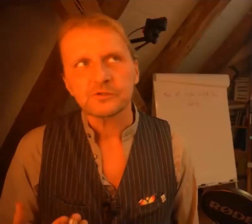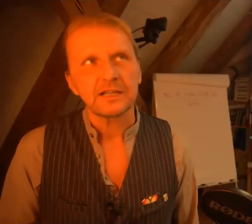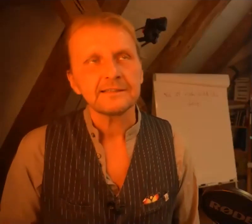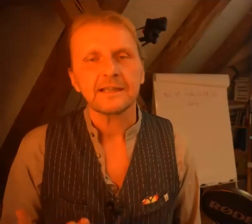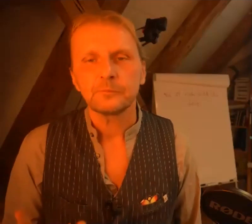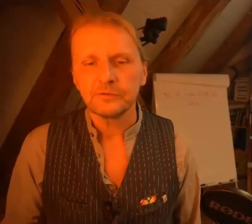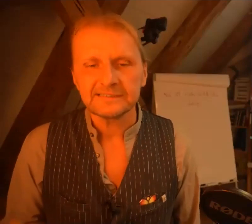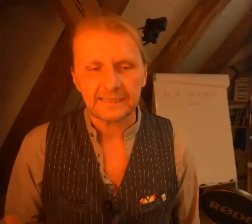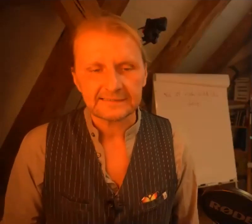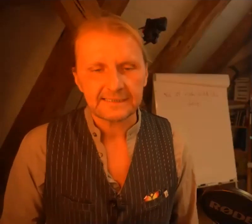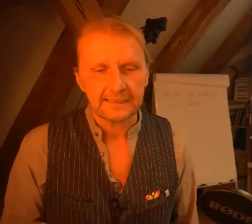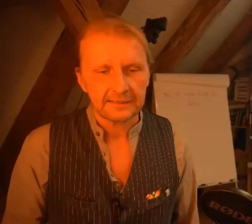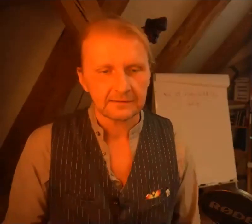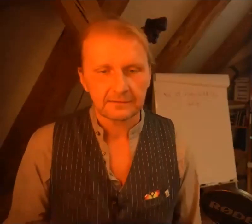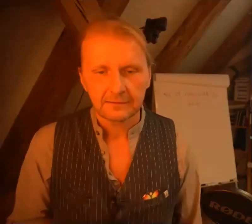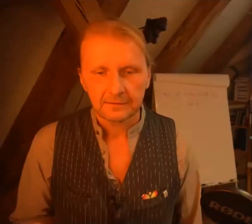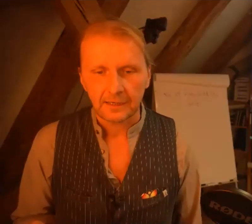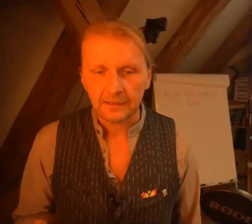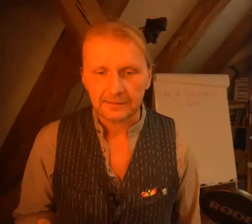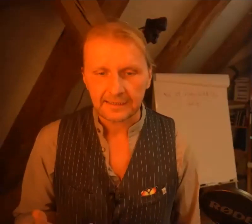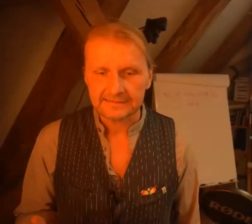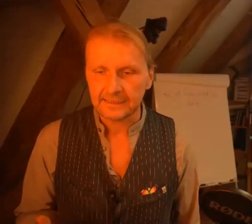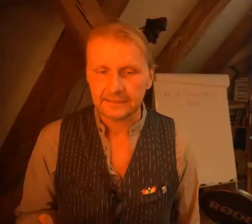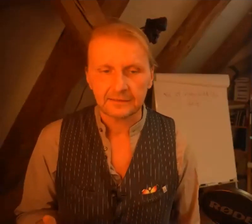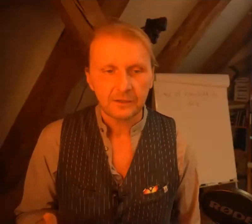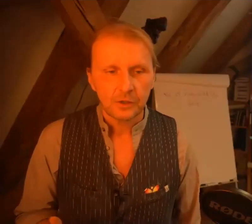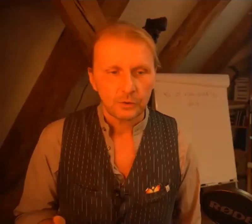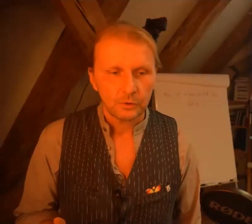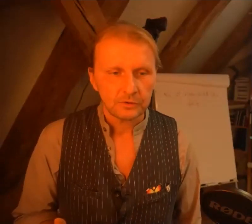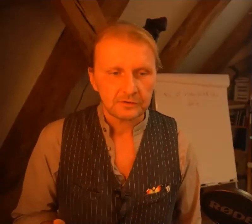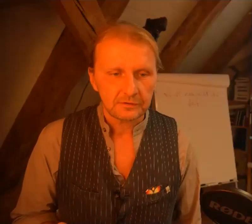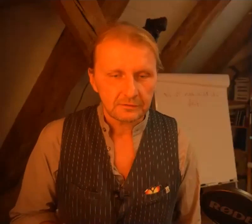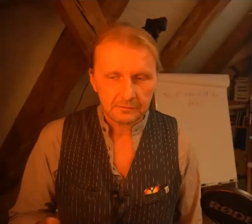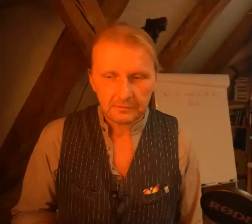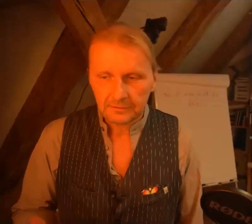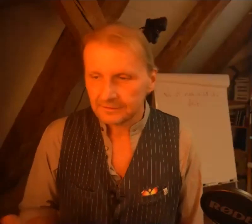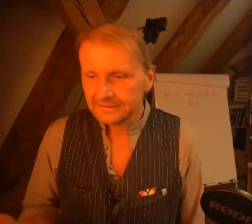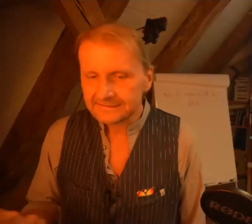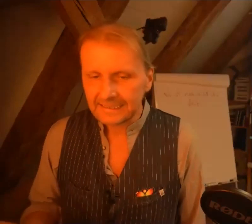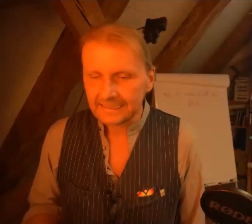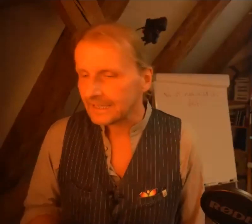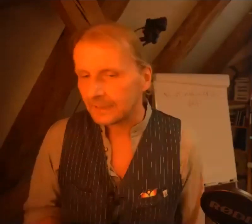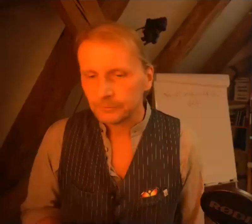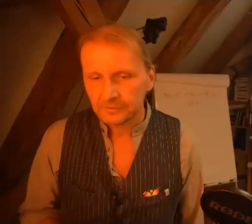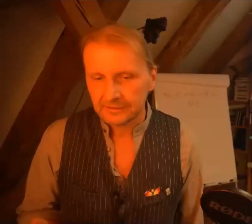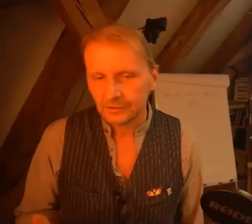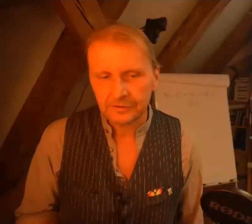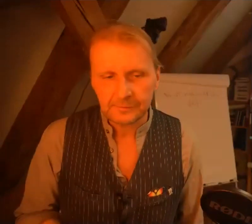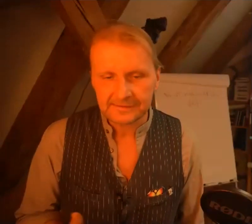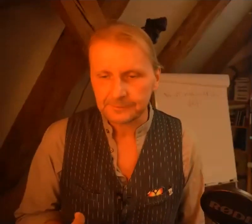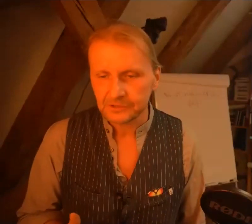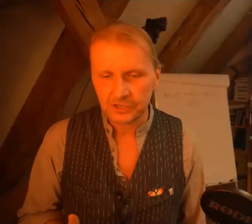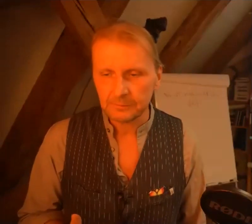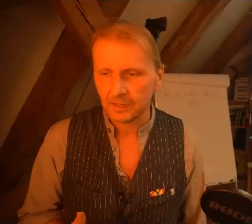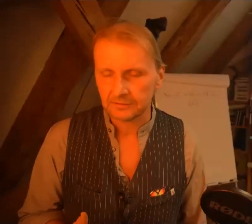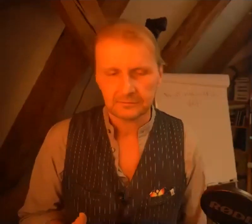Warum stellt sich ein Bundeskanzler hin, ja, ein Kanzler hin und liest eine Rede ab, die er noch nicht mal